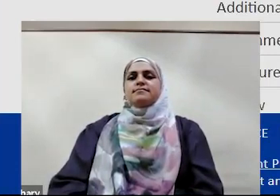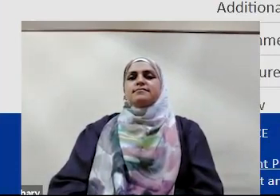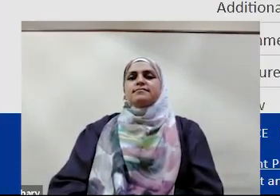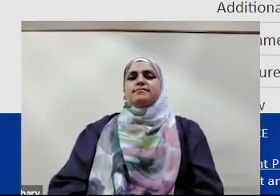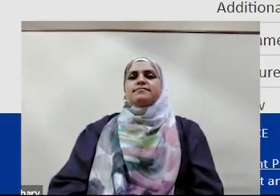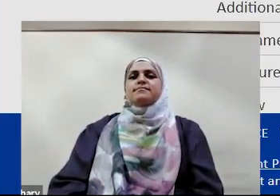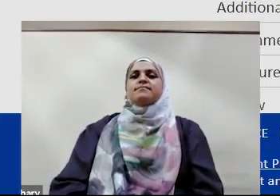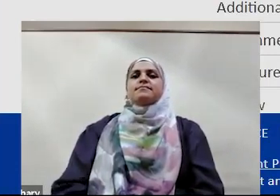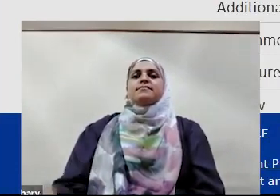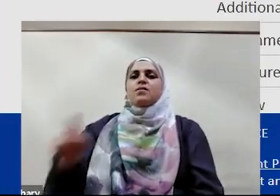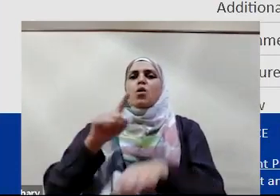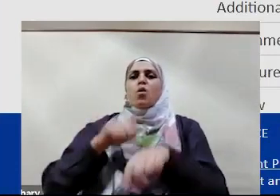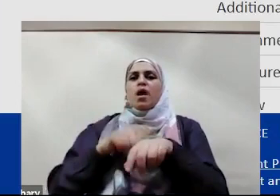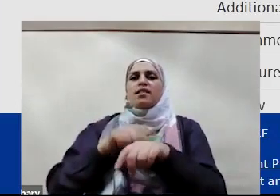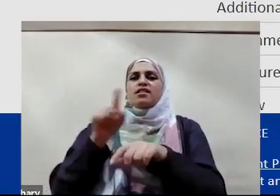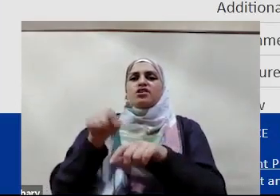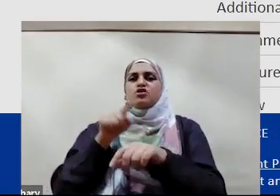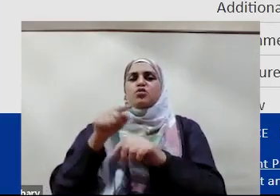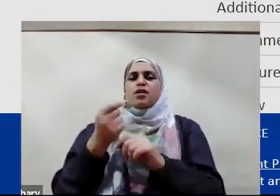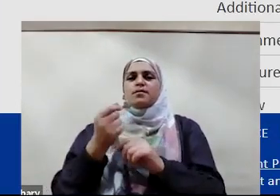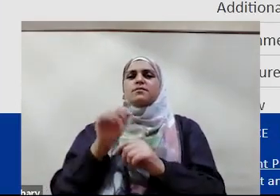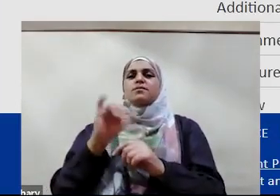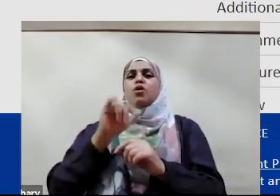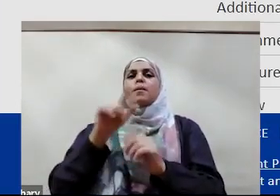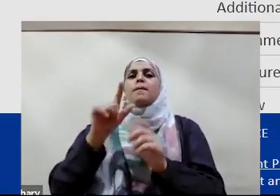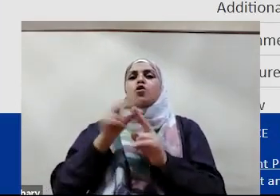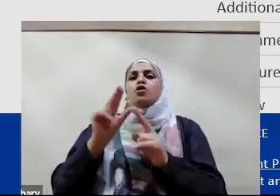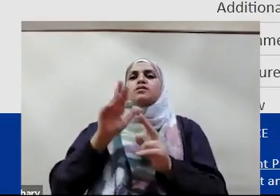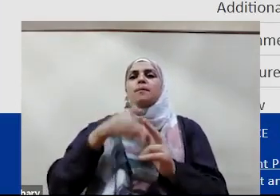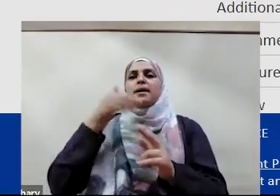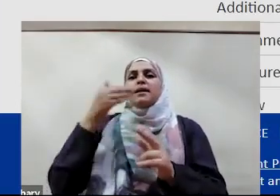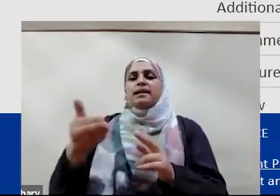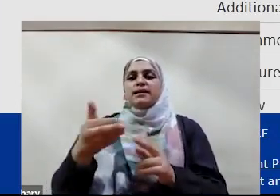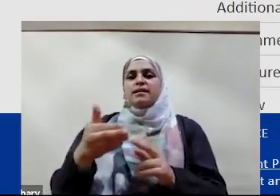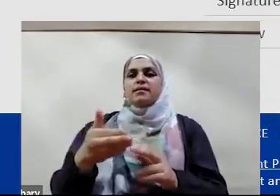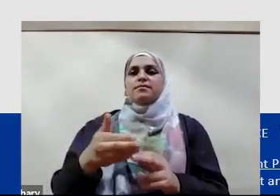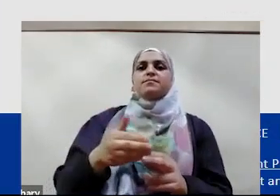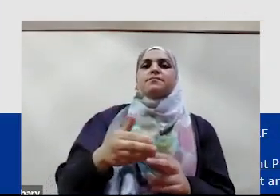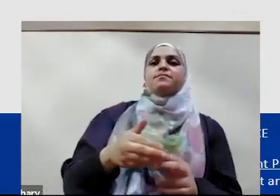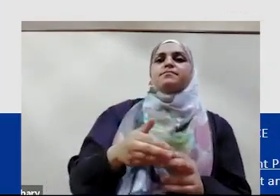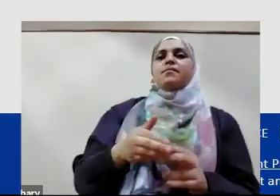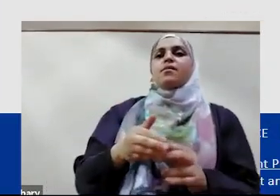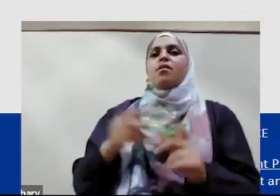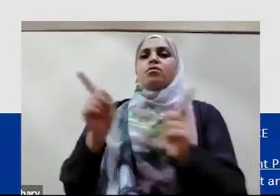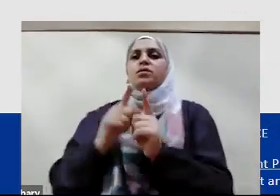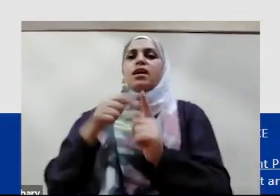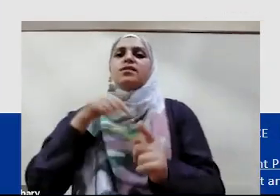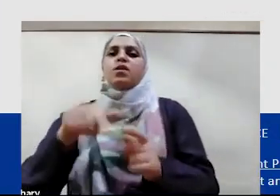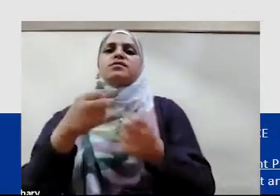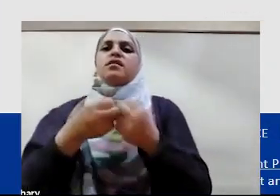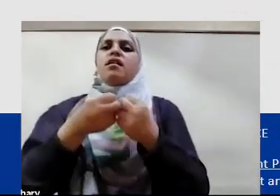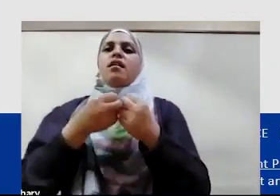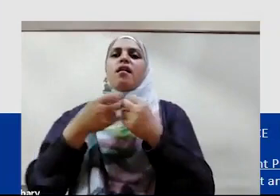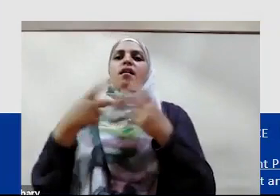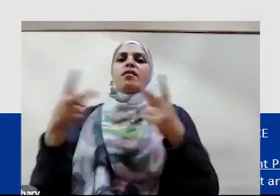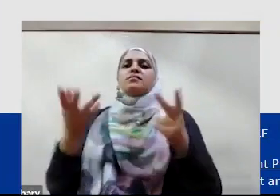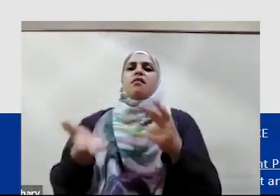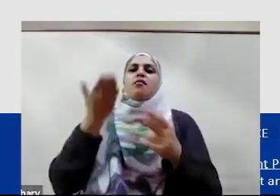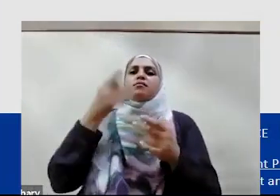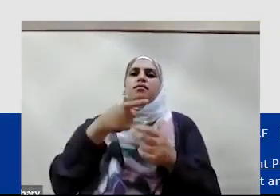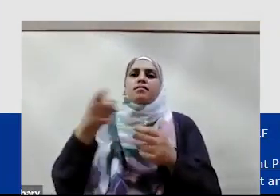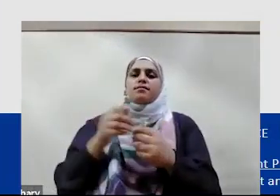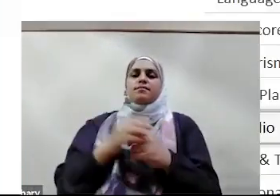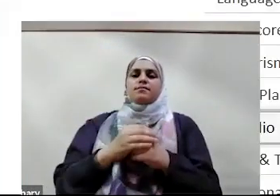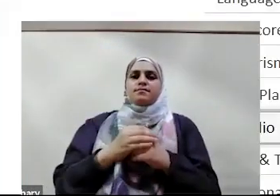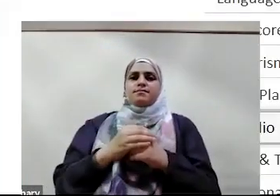هو بس واخد وقت شوية، بس هي الجزء اللي بعد كده، الأجزاء اللي بعد كده أقصر. احنا كده خلصنا تقريبا أغلبه.